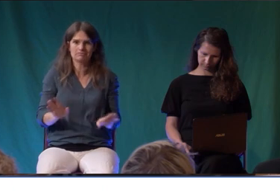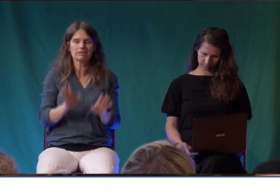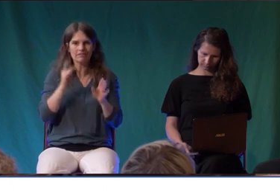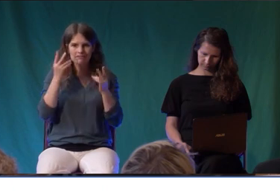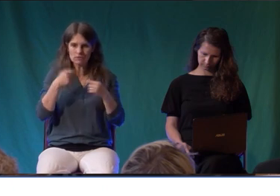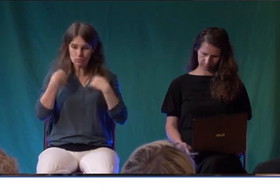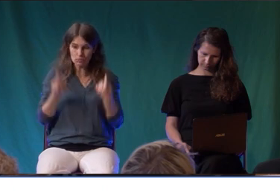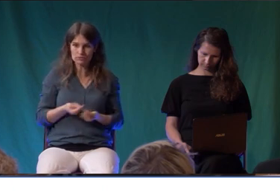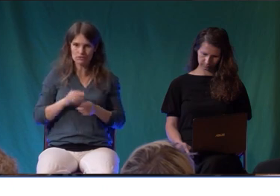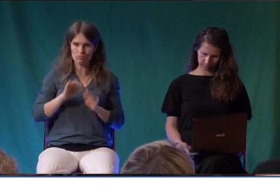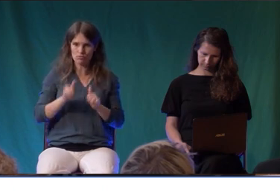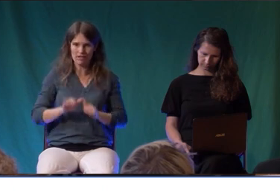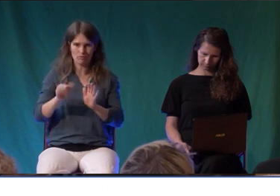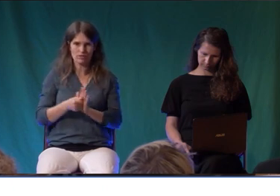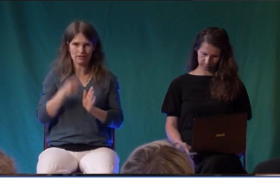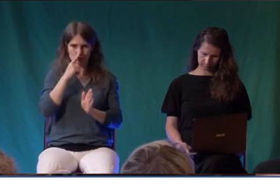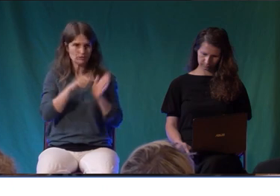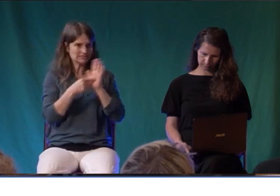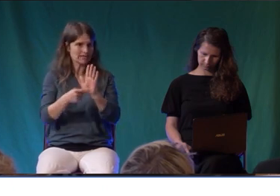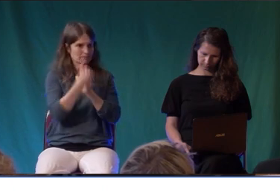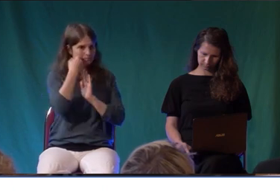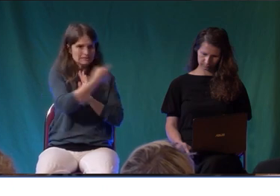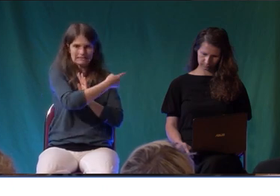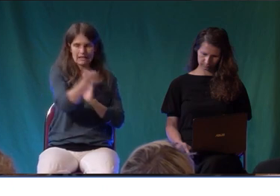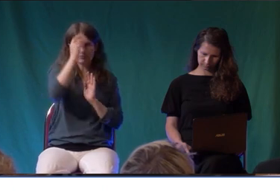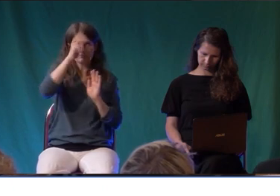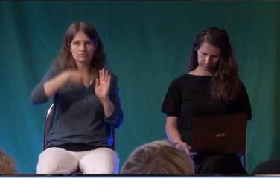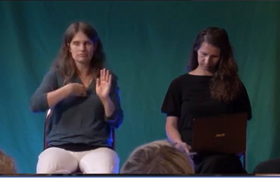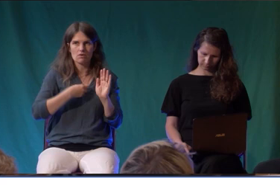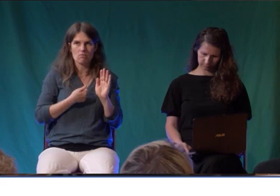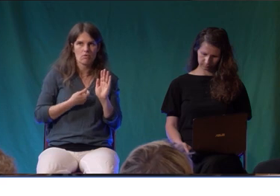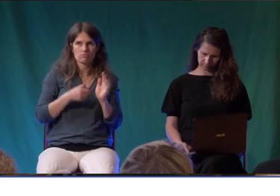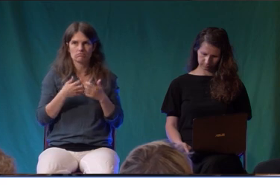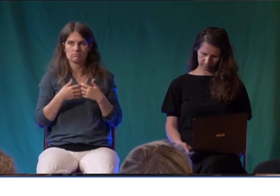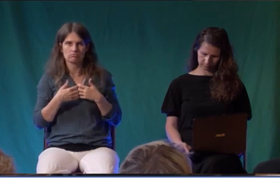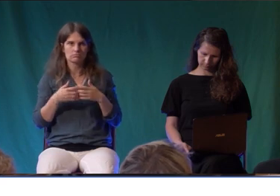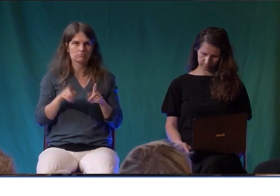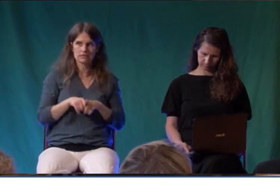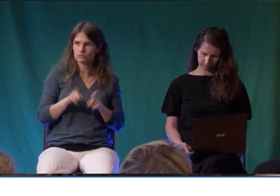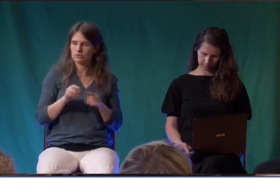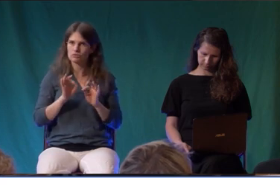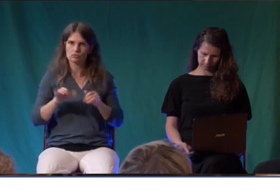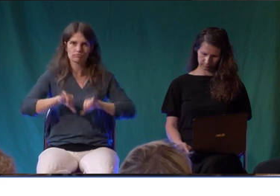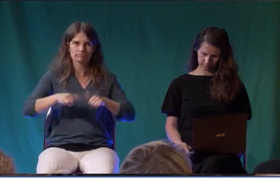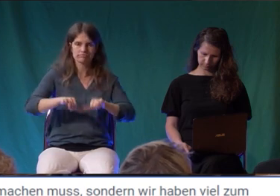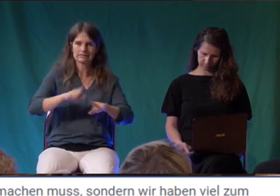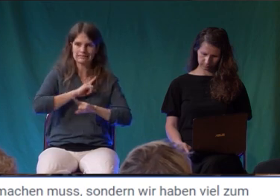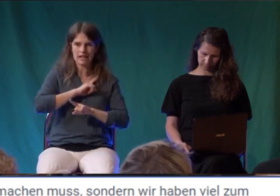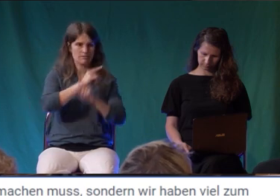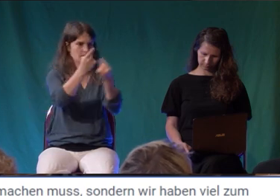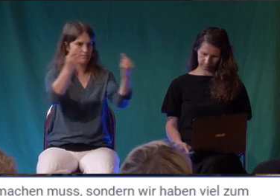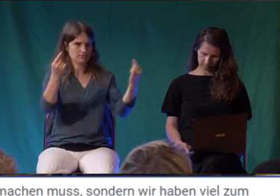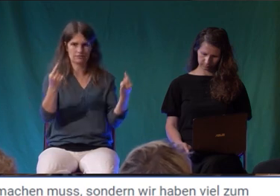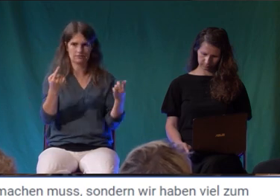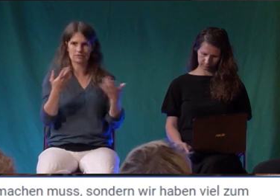ihre eigene Arbeit über ihre eigene Arbeit nachzudenken und dann selber den Weg zu finden wie sie es gut machen können mit dem was wir